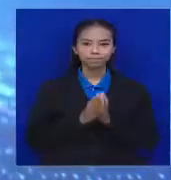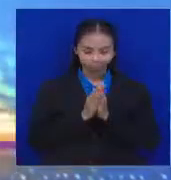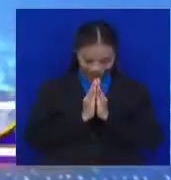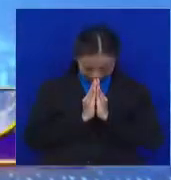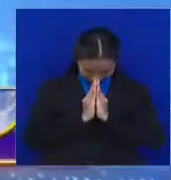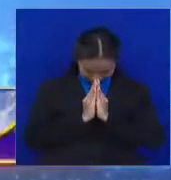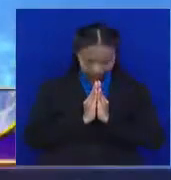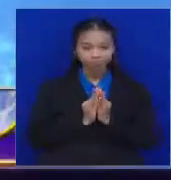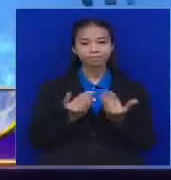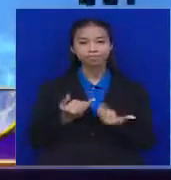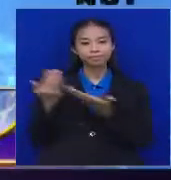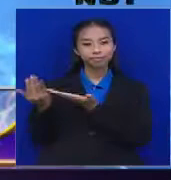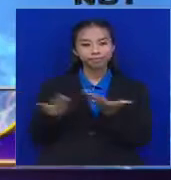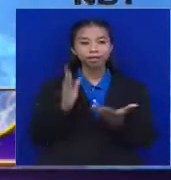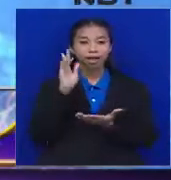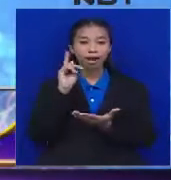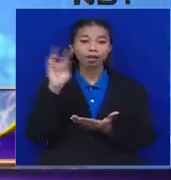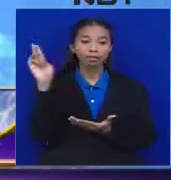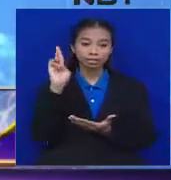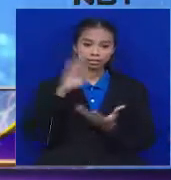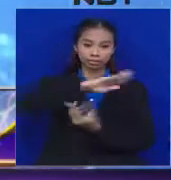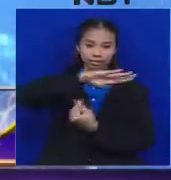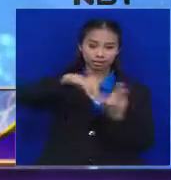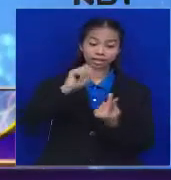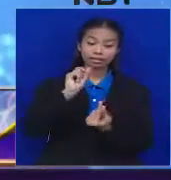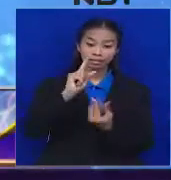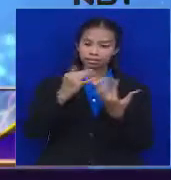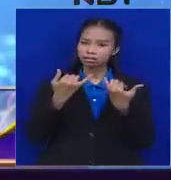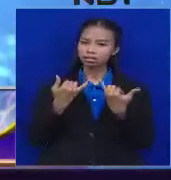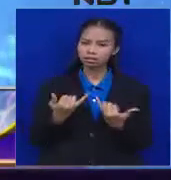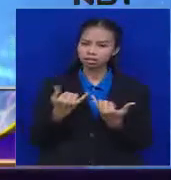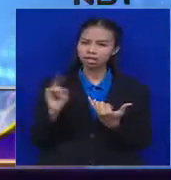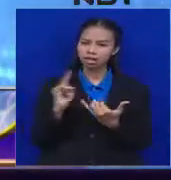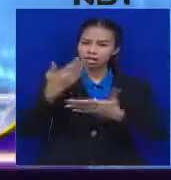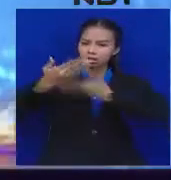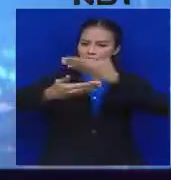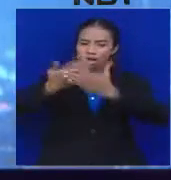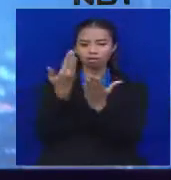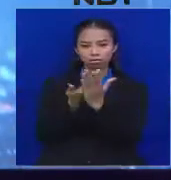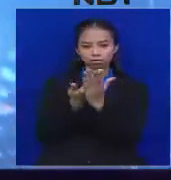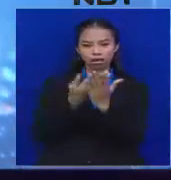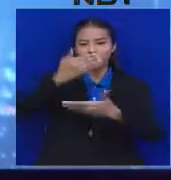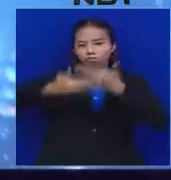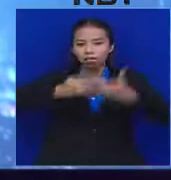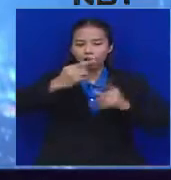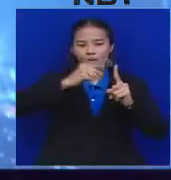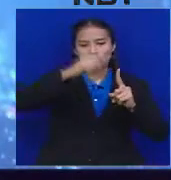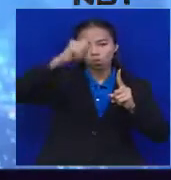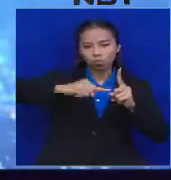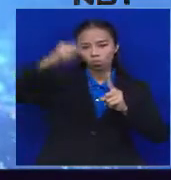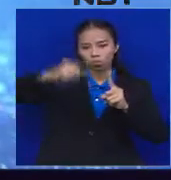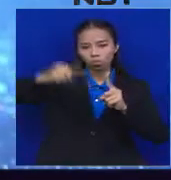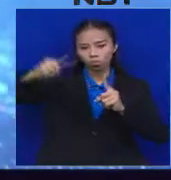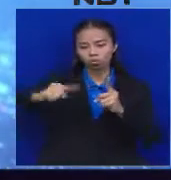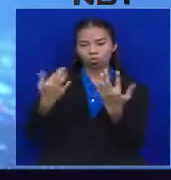วัสดีค่ะคุณผู้ชมคะต้อนรับเข้าสู่ช่วงเวลาของข่าวเที่ยงเศรษฐกิจนะคะณเวลานี้ตลาดเงินและตลาดหุ้นทั่วโลกกำลังจับตารอผล